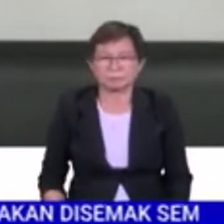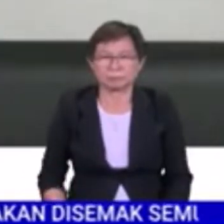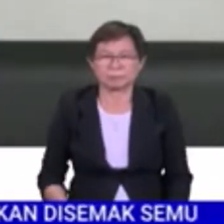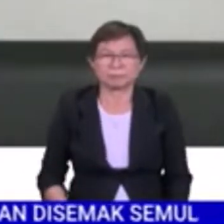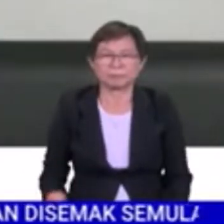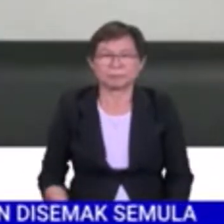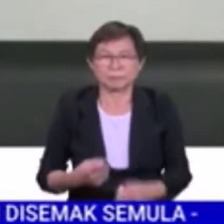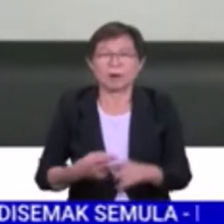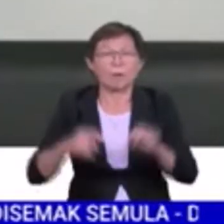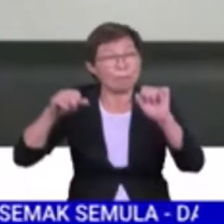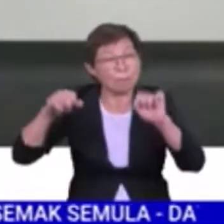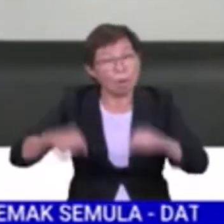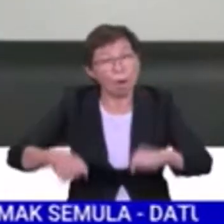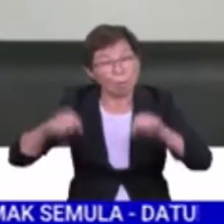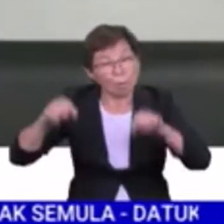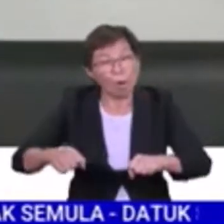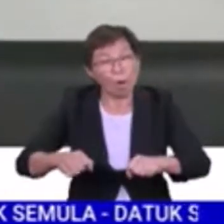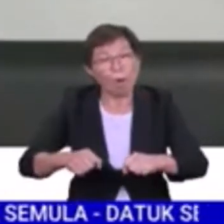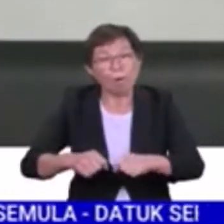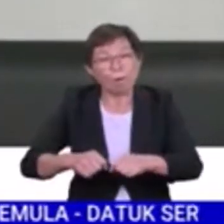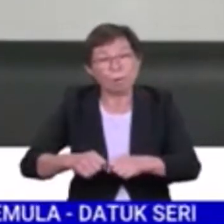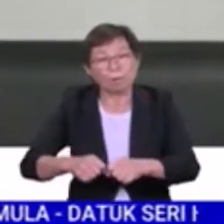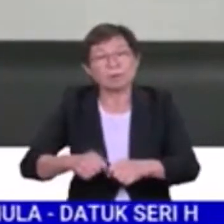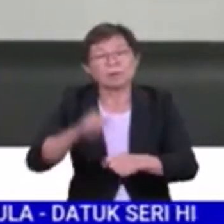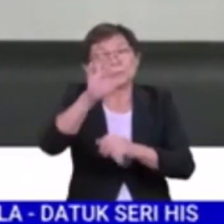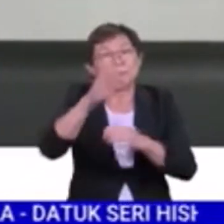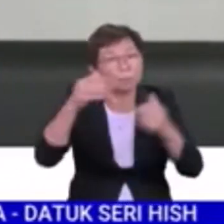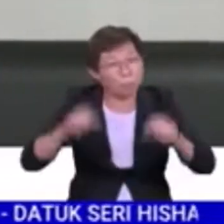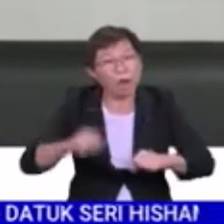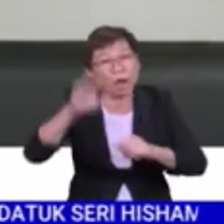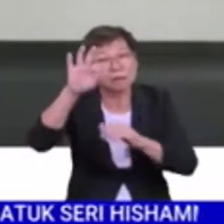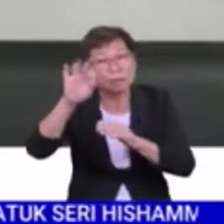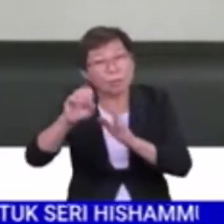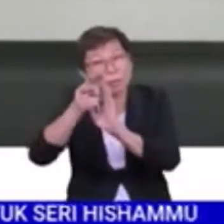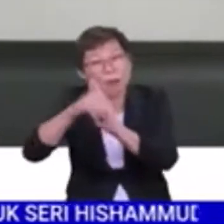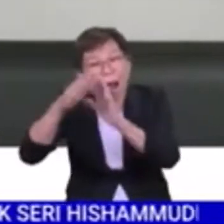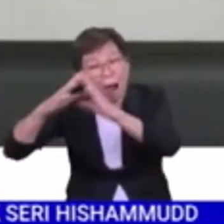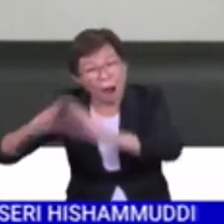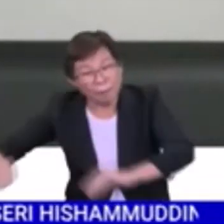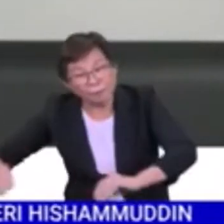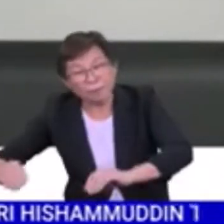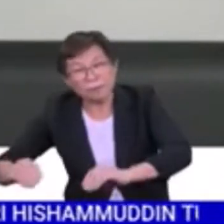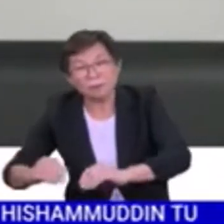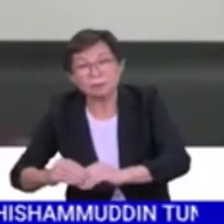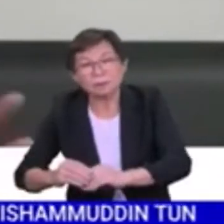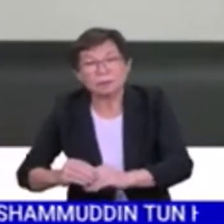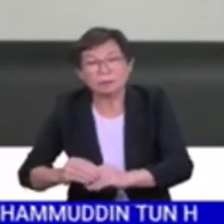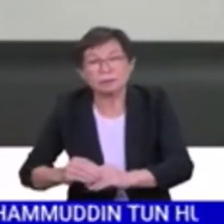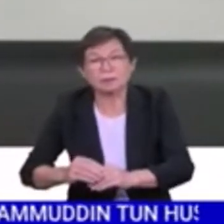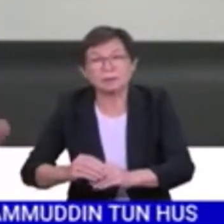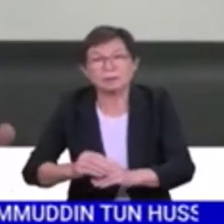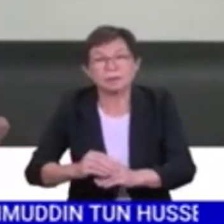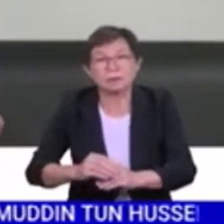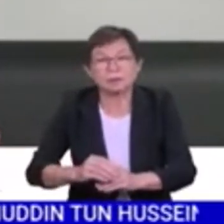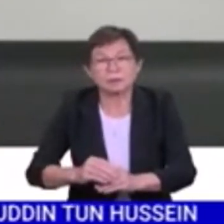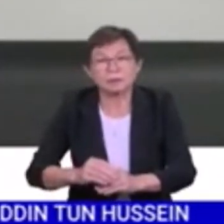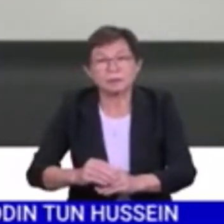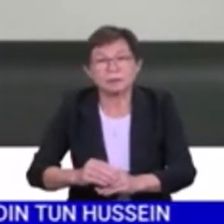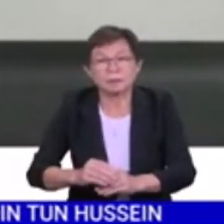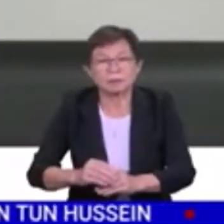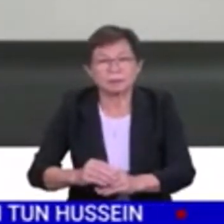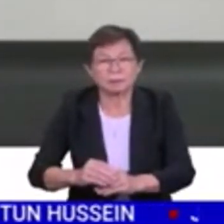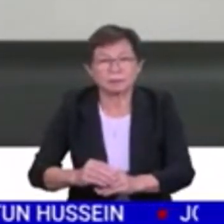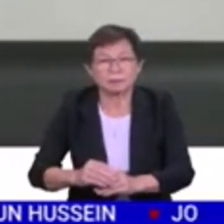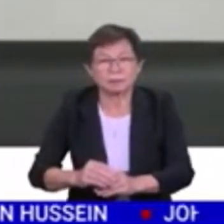tapi mampu untuk menghabiskan 90 minit. Kena perlu ingat peraturan menetapkan 5 pemain boleh ditukar.